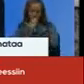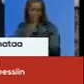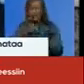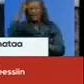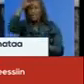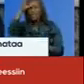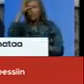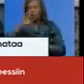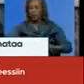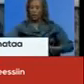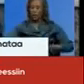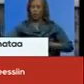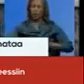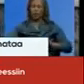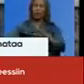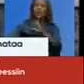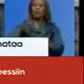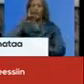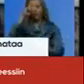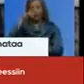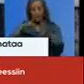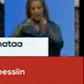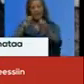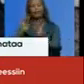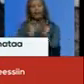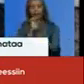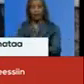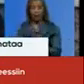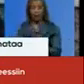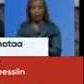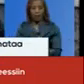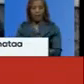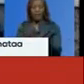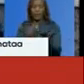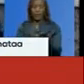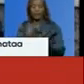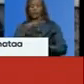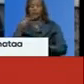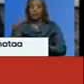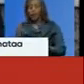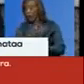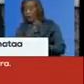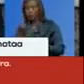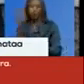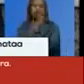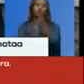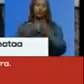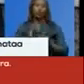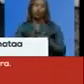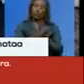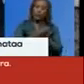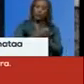ክህሎት እንዲኖራቸው ከፍተኛ ጥረት ይደረጋል። እነዚህንና ሌሎችንም ችግሮቻችን